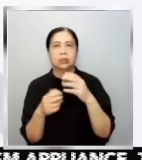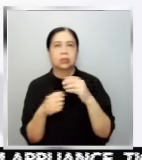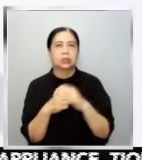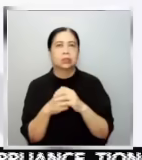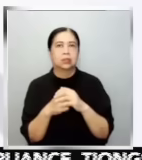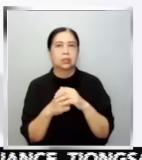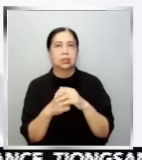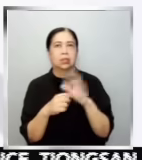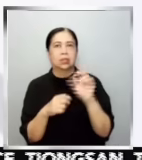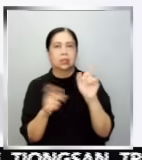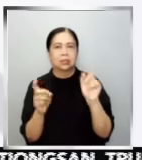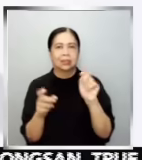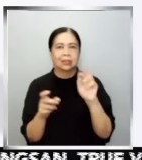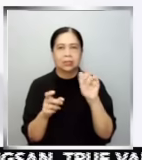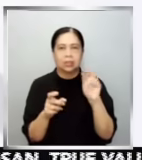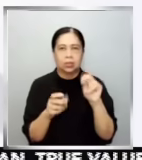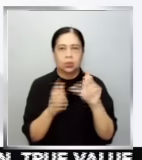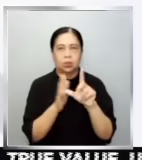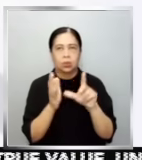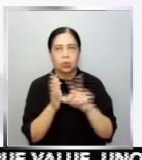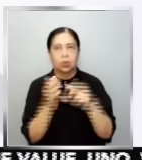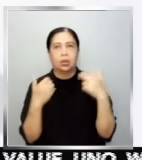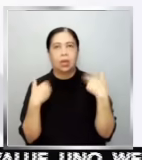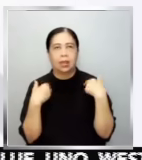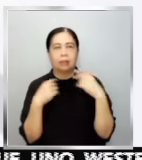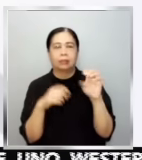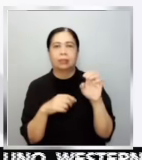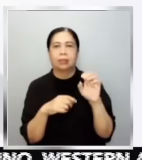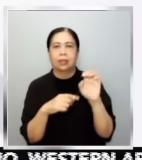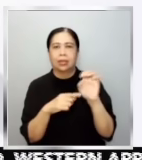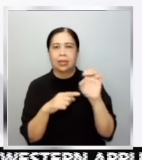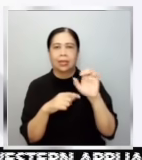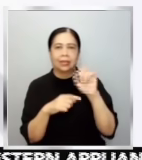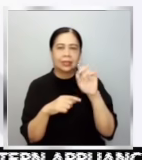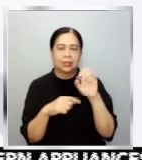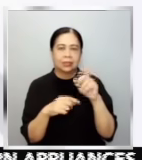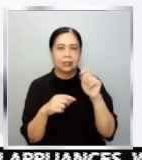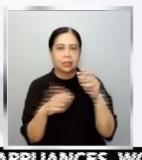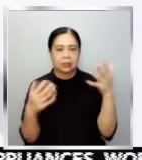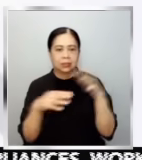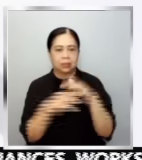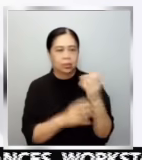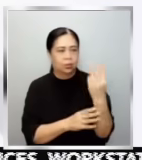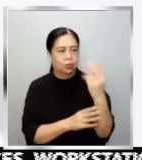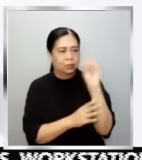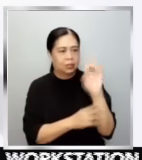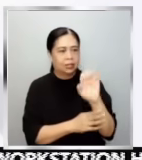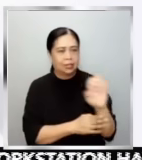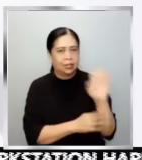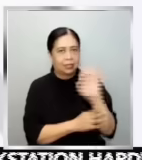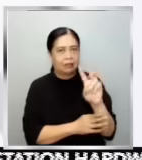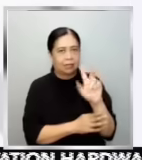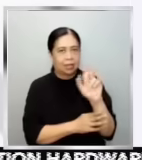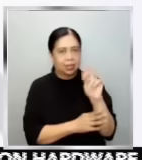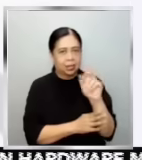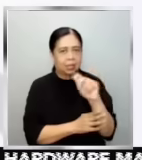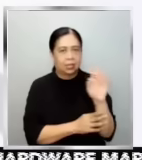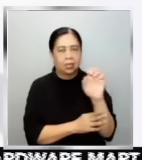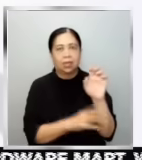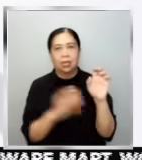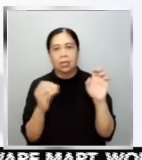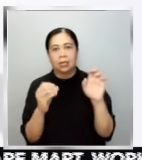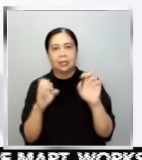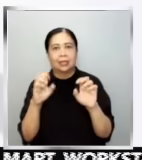tinatawag itong petroleum excise tax sa kombinasyon po ng 12% evas at itong ah excise